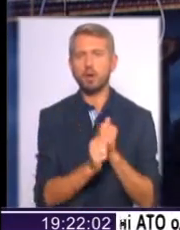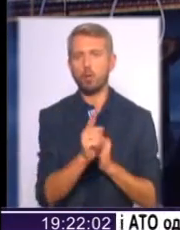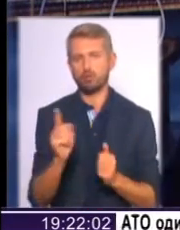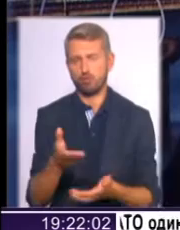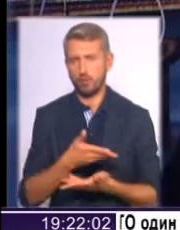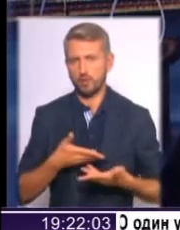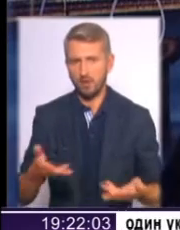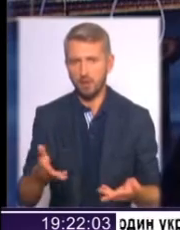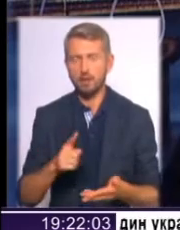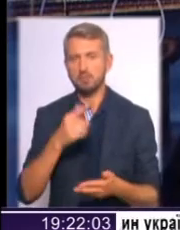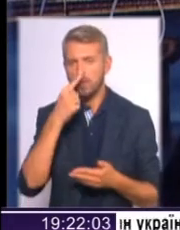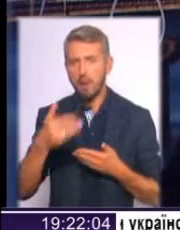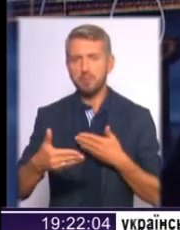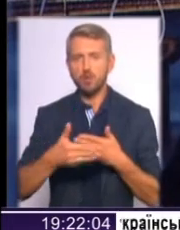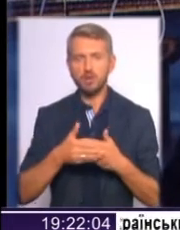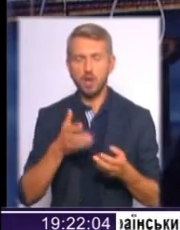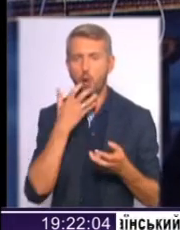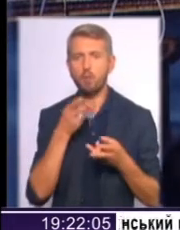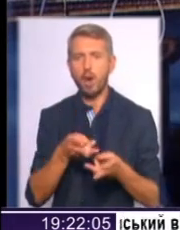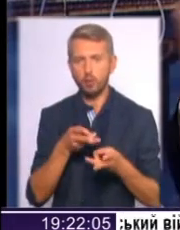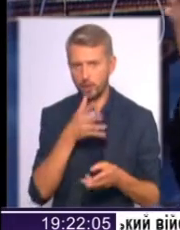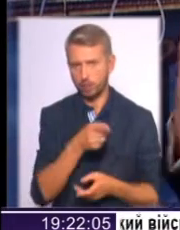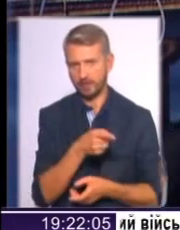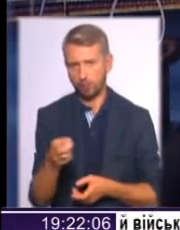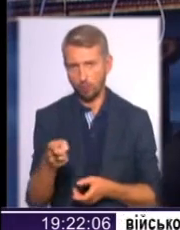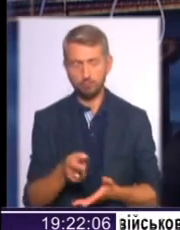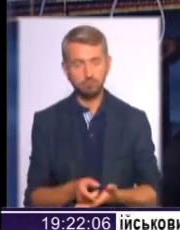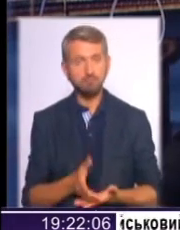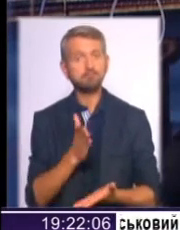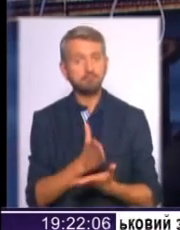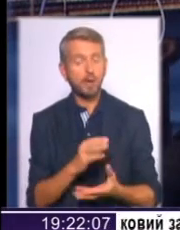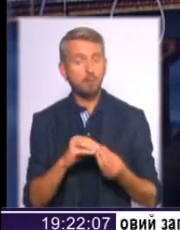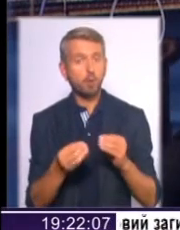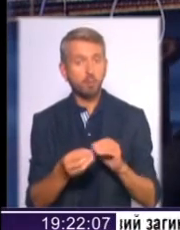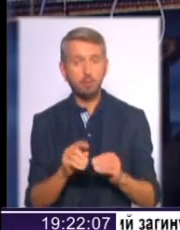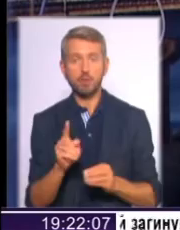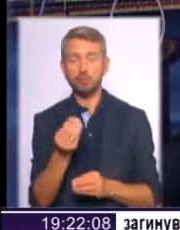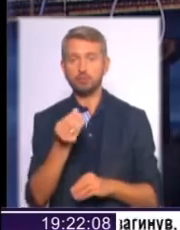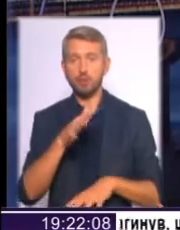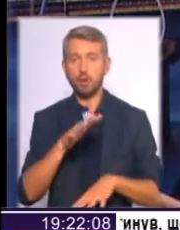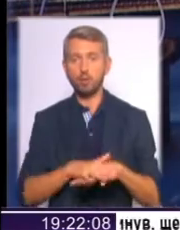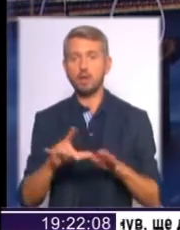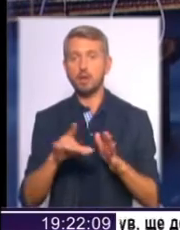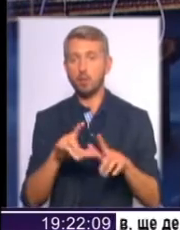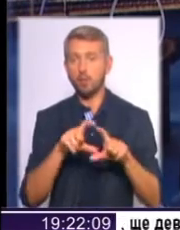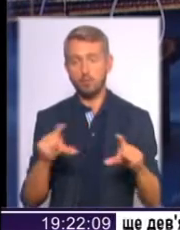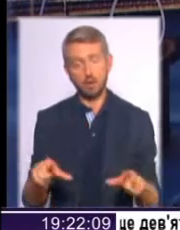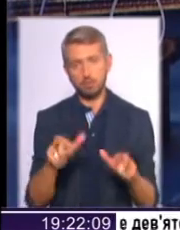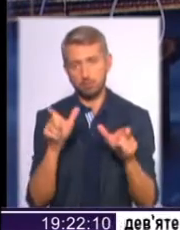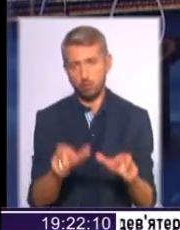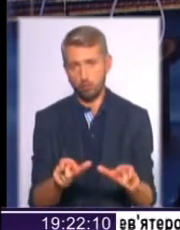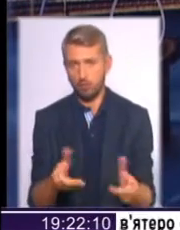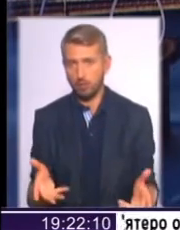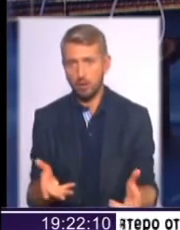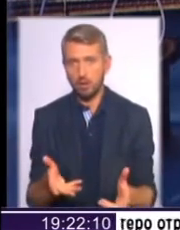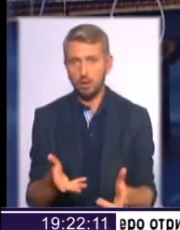Це наближення опалювального сезону. І от, власне, є проблема блокування рахунків енергокомпаній. Ми на цю тему час від